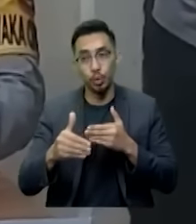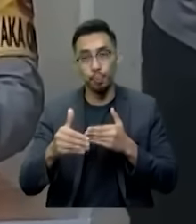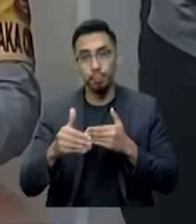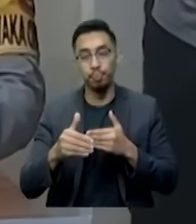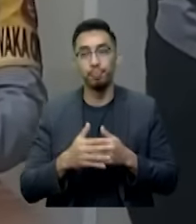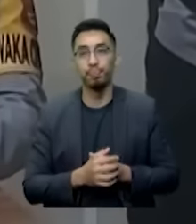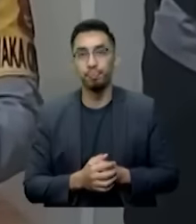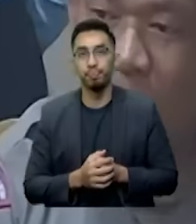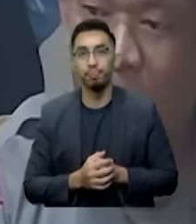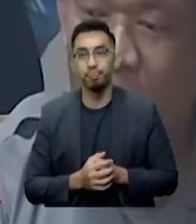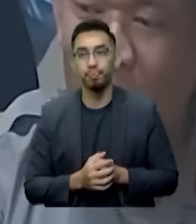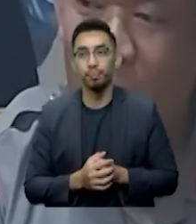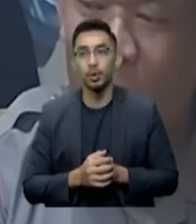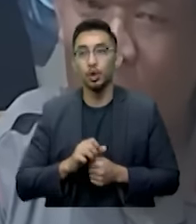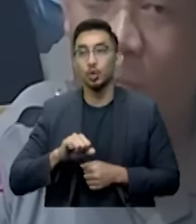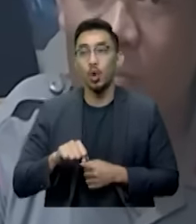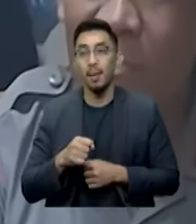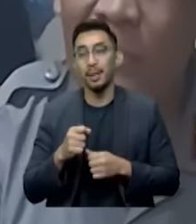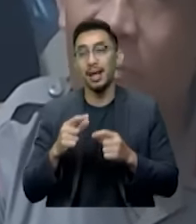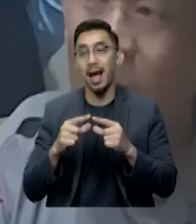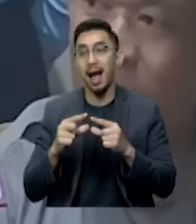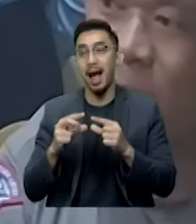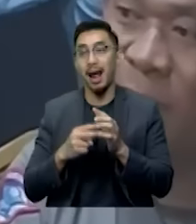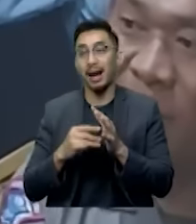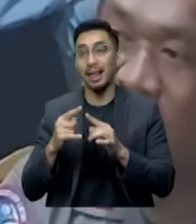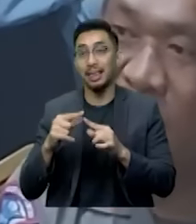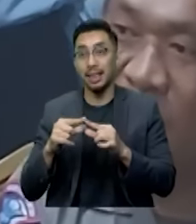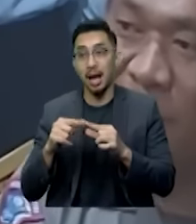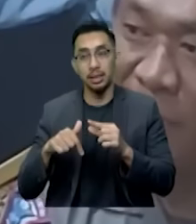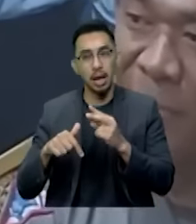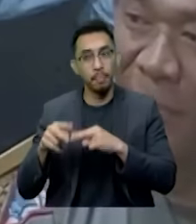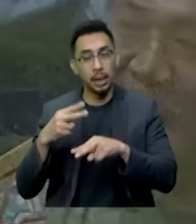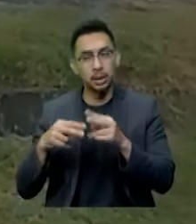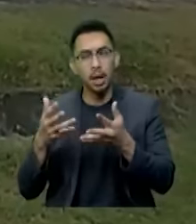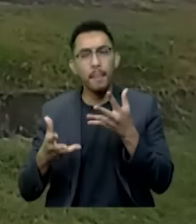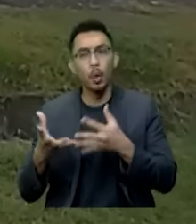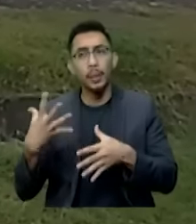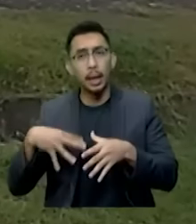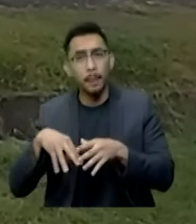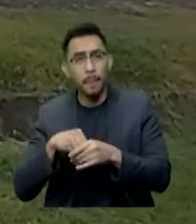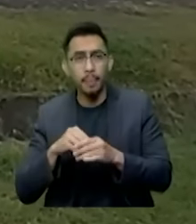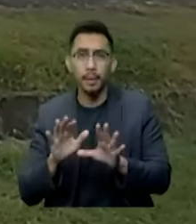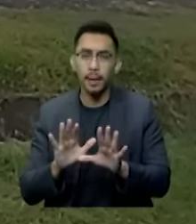Sementara, suami Arneta masih diperiksa polisi apakah ikut terlibat pembunuhan ini.